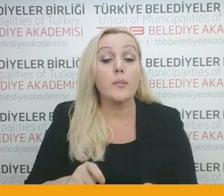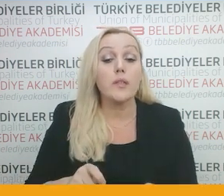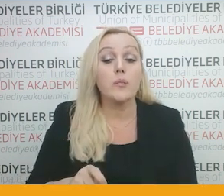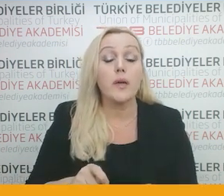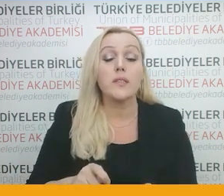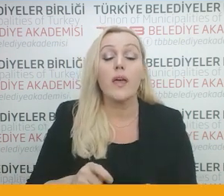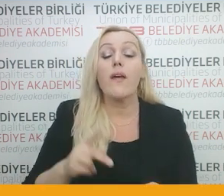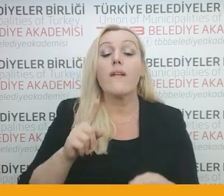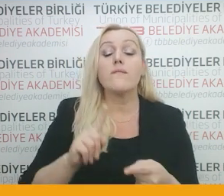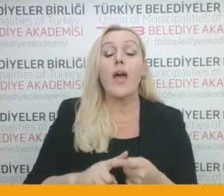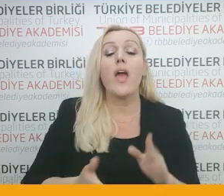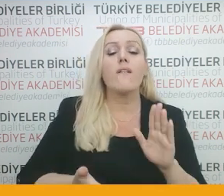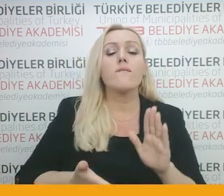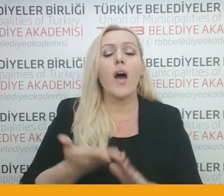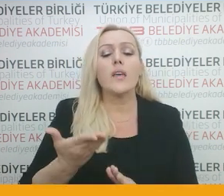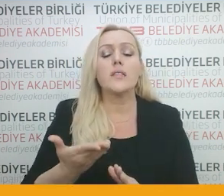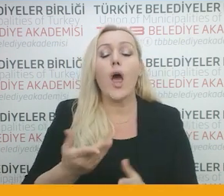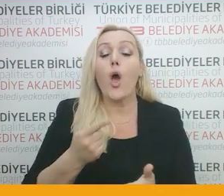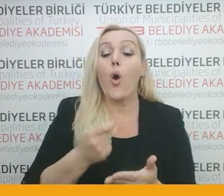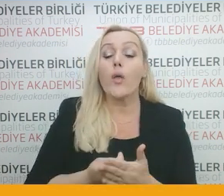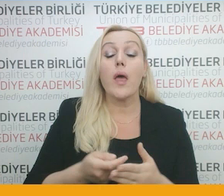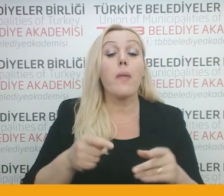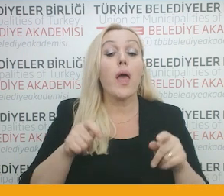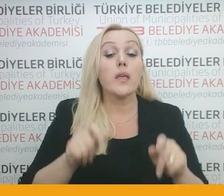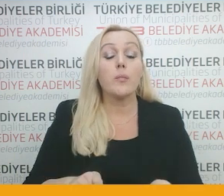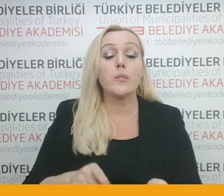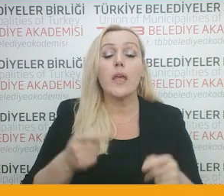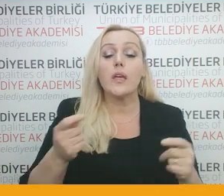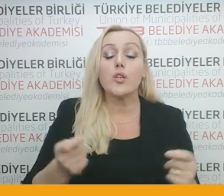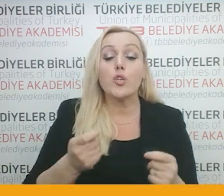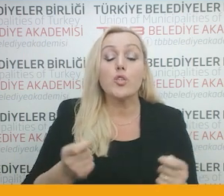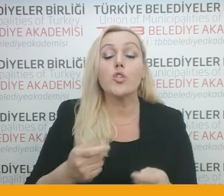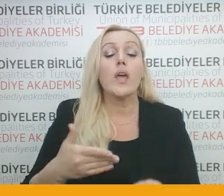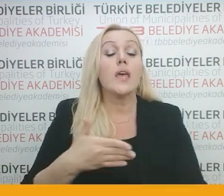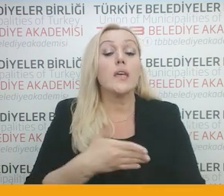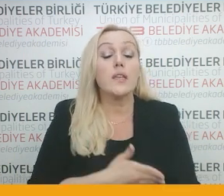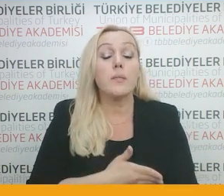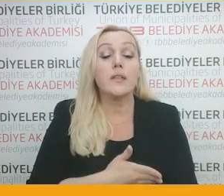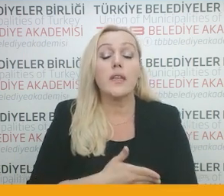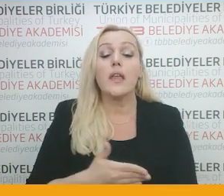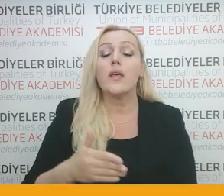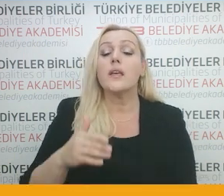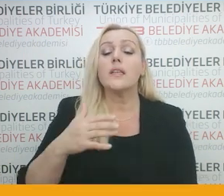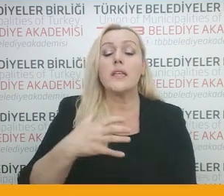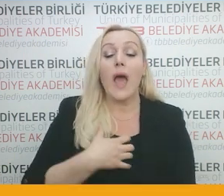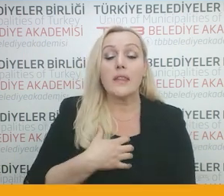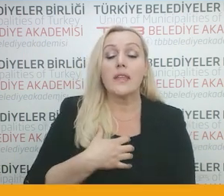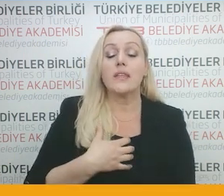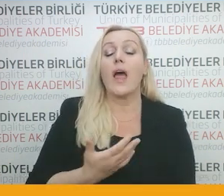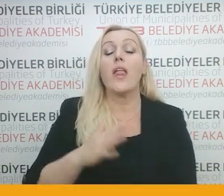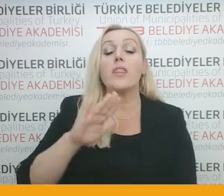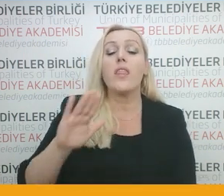nitelindeki giderlerde fazla veya yersiz ödemede bulunması, iş, mal veya hizmetin rayiç bedelinden daha yüksek fiyatla alınması veya